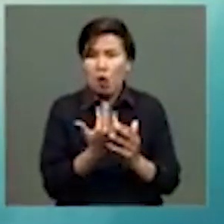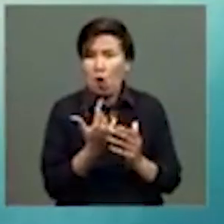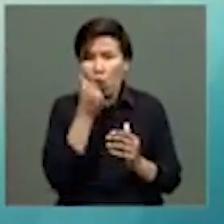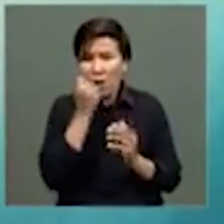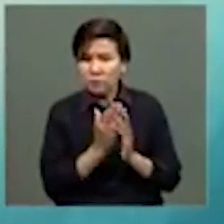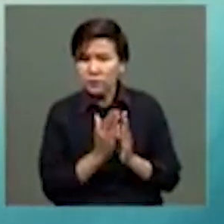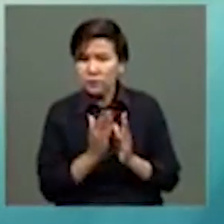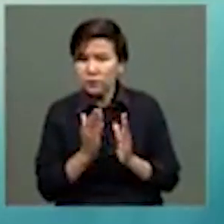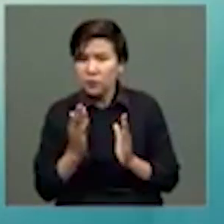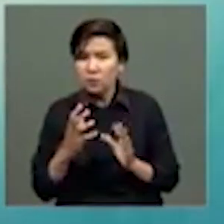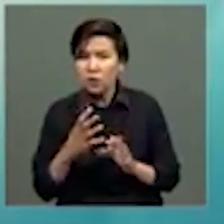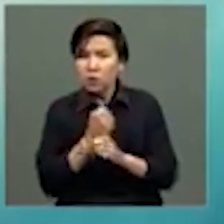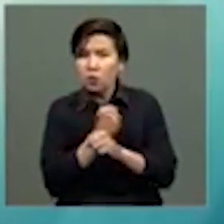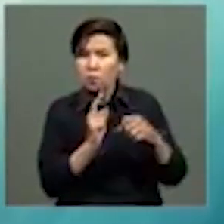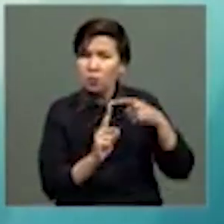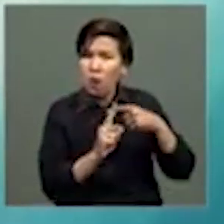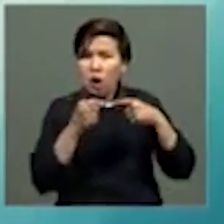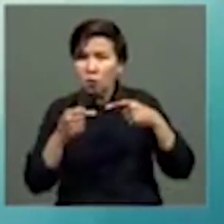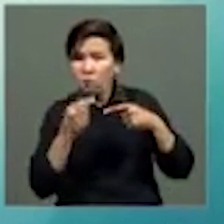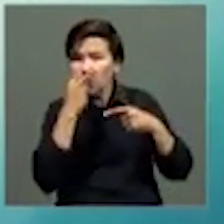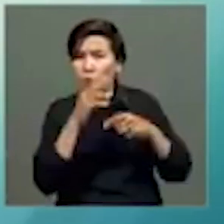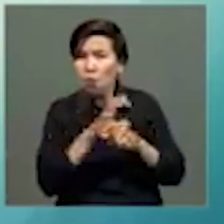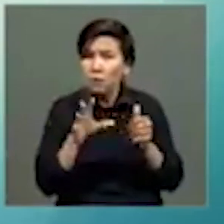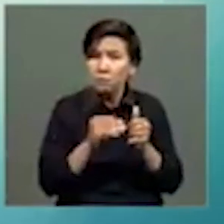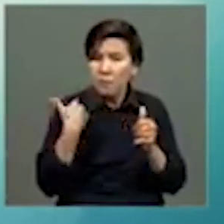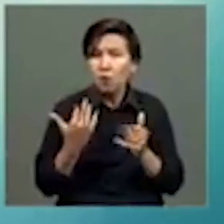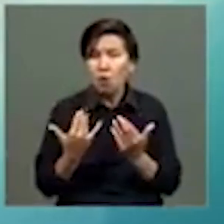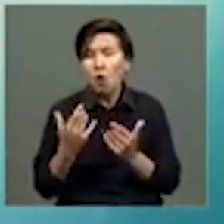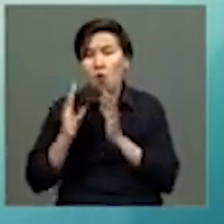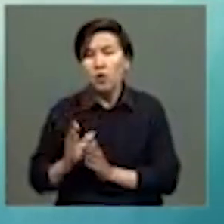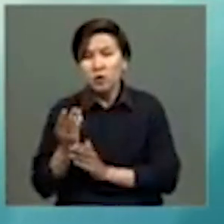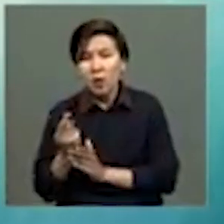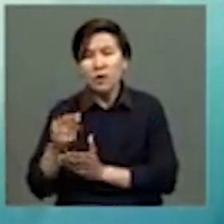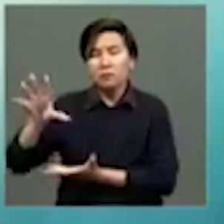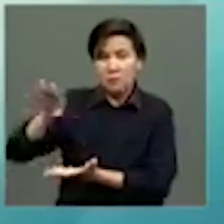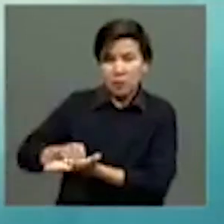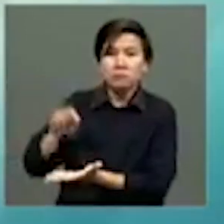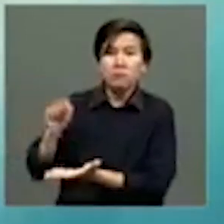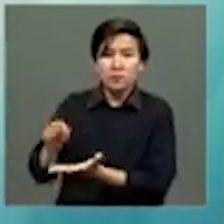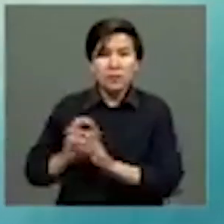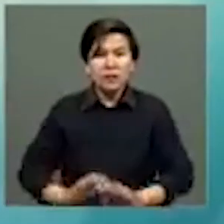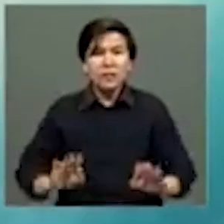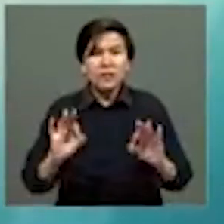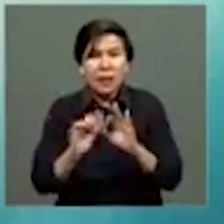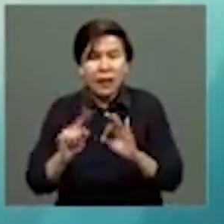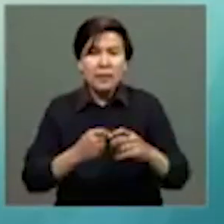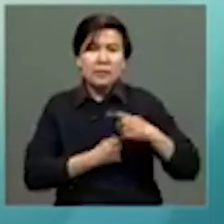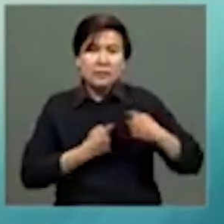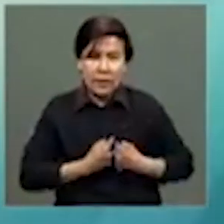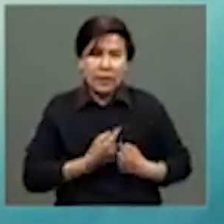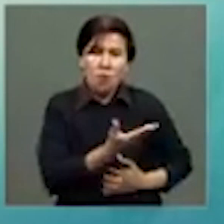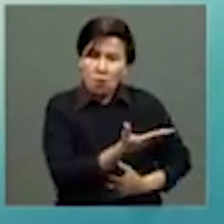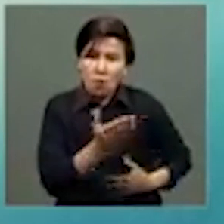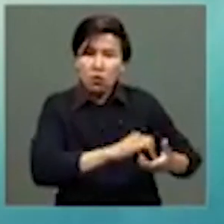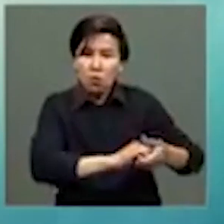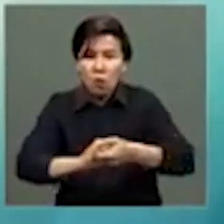นวนเท่าไหร่ซึ่งยังคงต้องติดตามต่ออยากให้ท่านเห็นภาพว่าตรงนี้เนี่ยจะเกิดขึ้นไม่ได้เลยถ้าไม่มีการร่วมมือร่วมใจกันนะคะจ